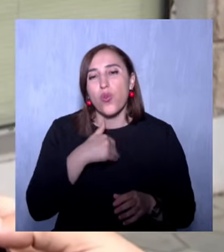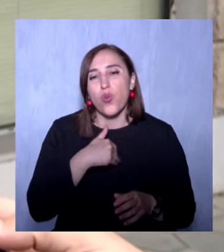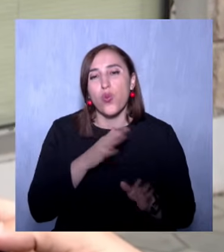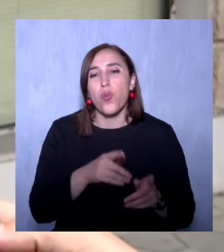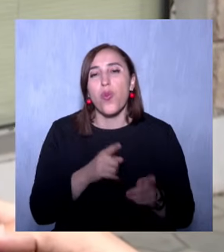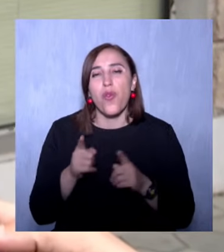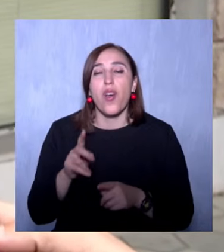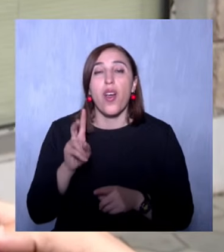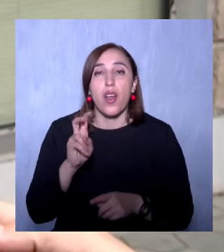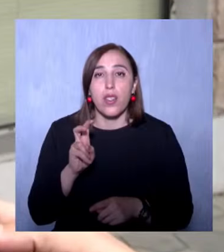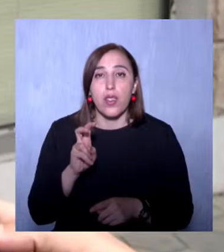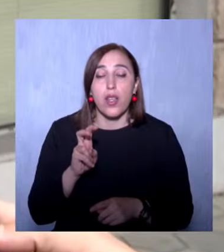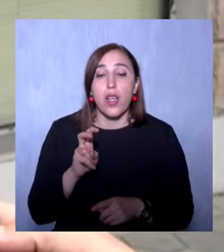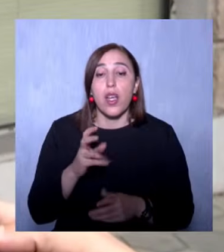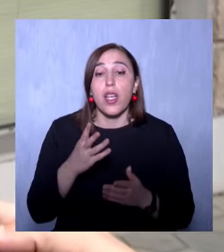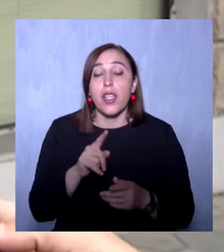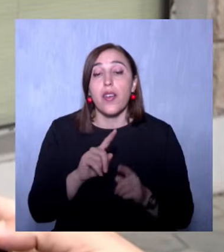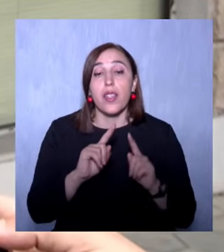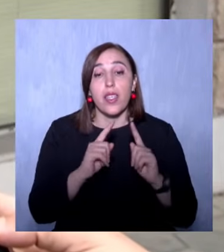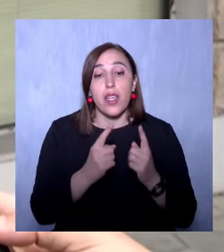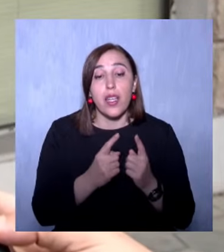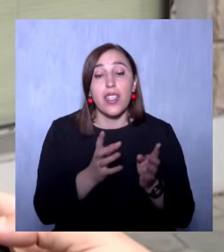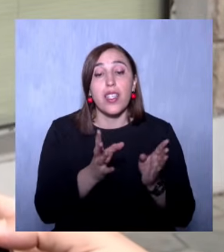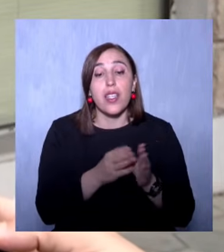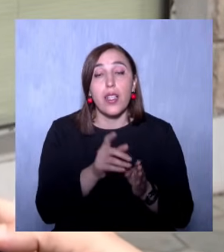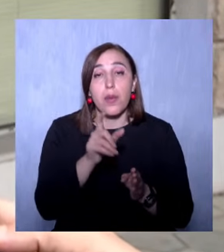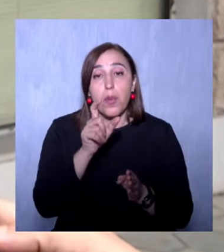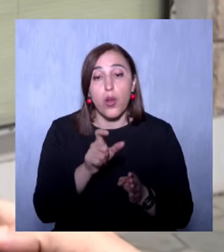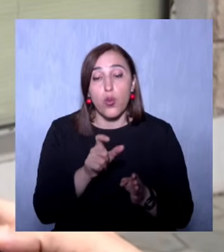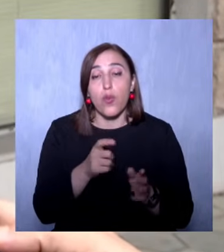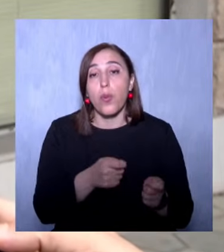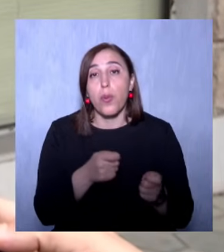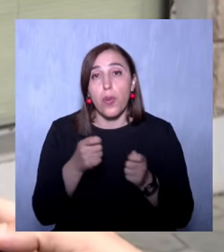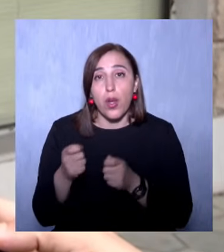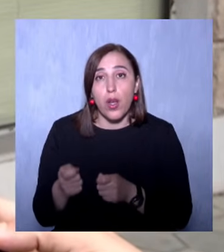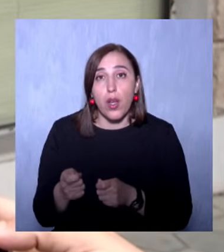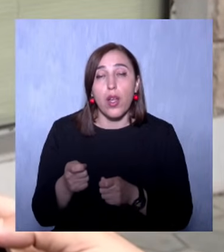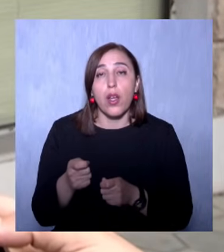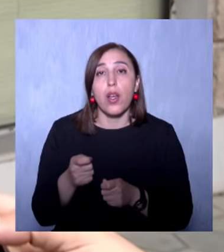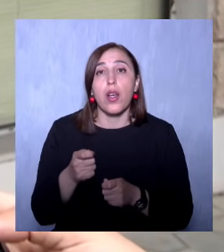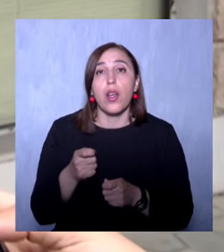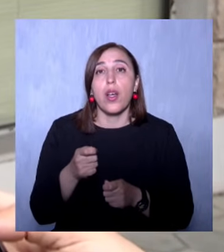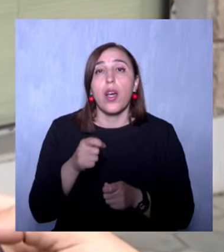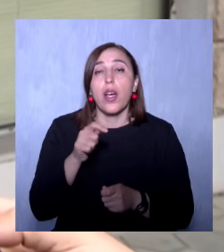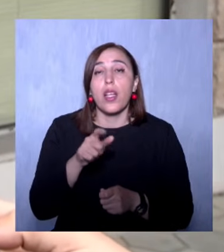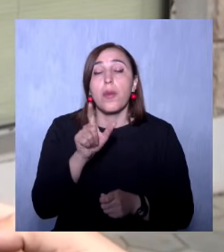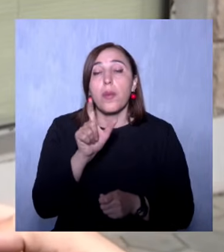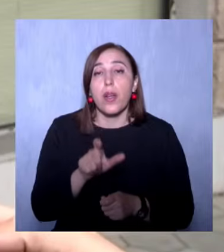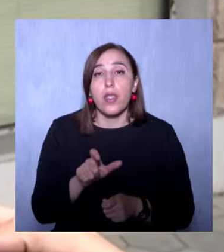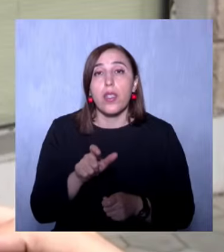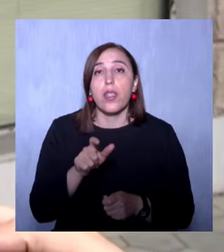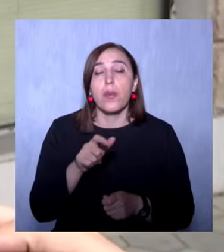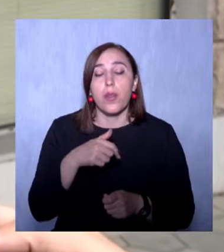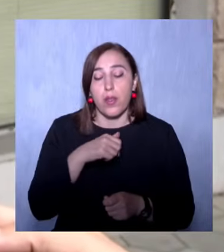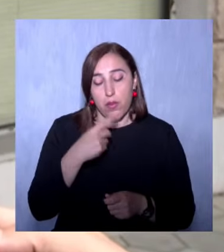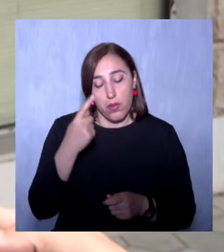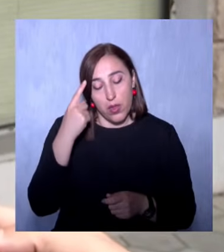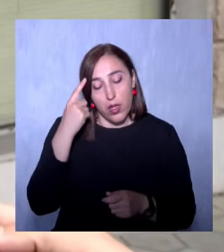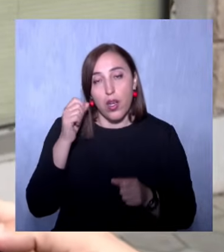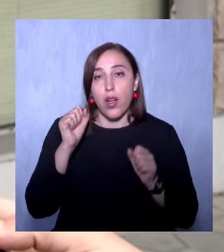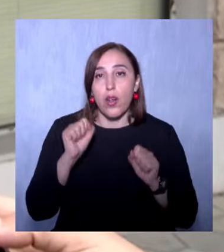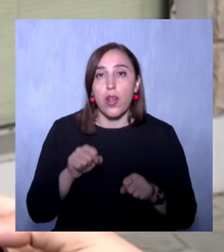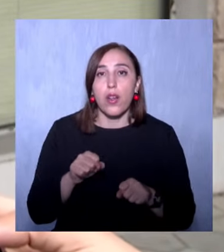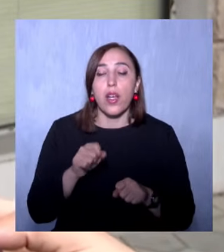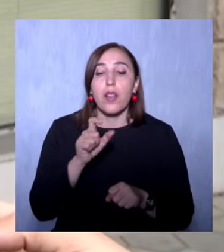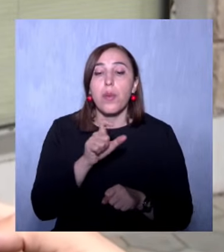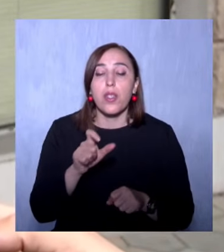Եթե հիմք ընդունենք նրանց հետ գերեվարված անձի վերադարձ, նրագերությունը եւ նրա վերադարձը, ապա ողջամիտ կարող ենք ենթադրել, որ այդ անձին